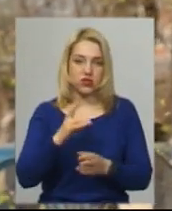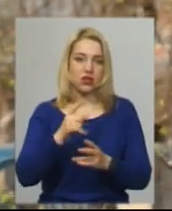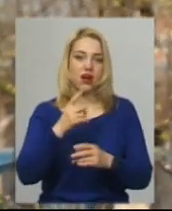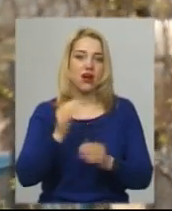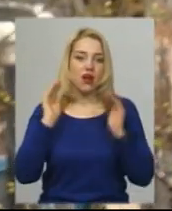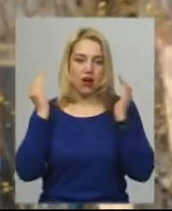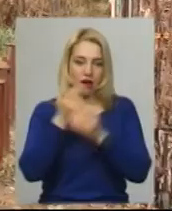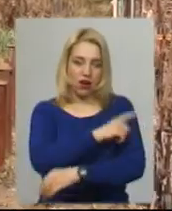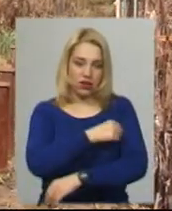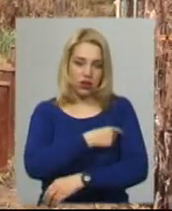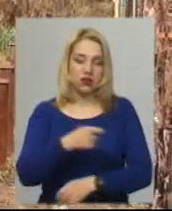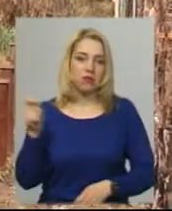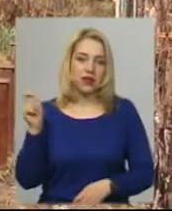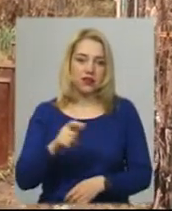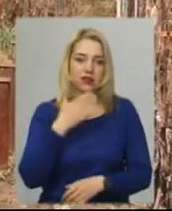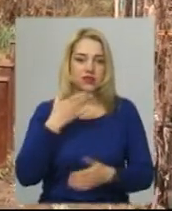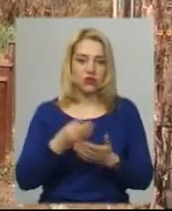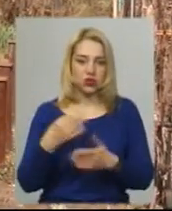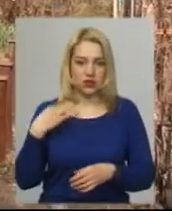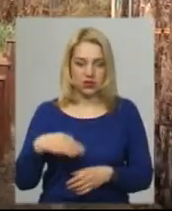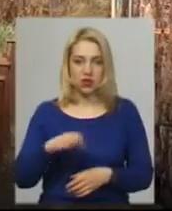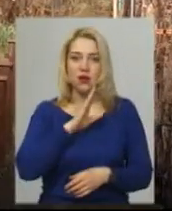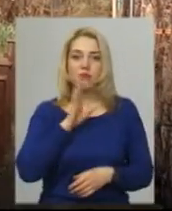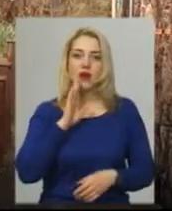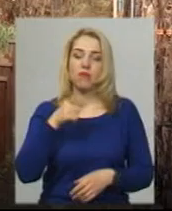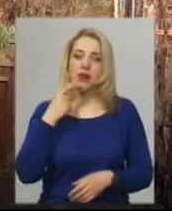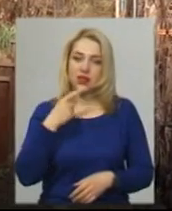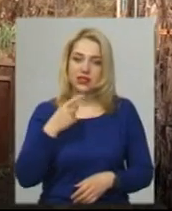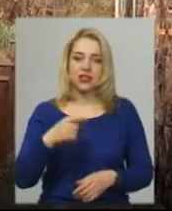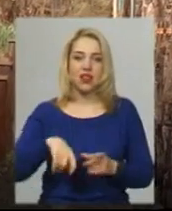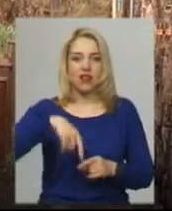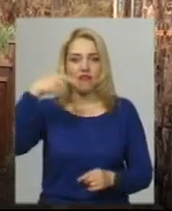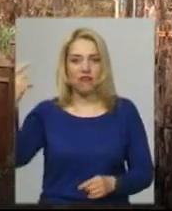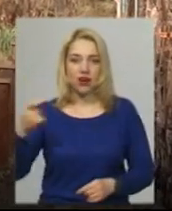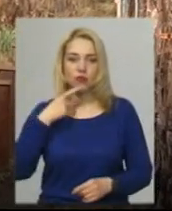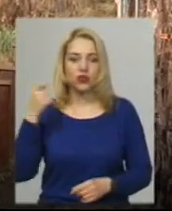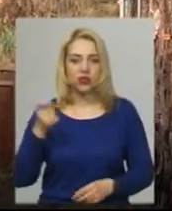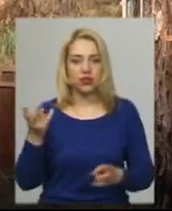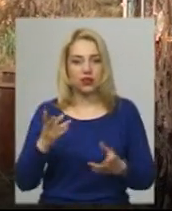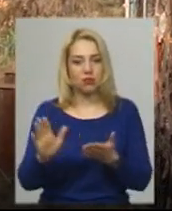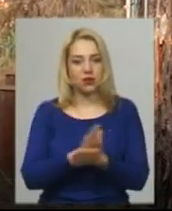приїхала разом із сином. Мама казала, що вербну неділю треба на цвинтарі прибрати і в хаті